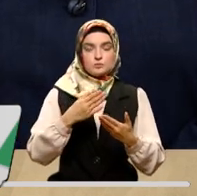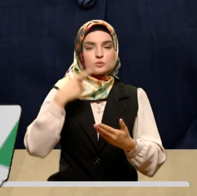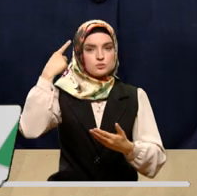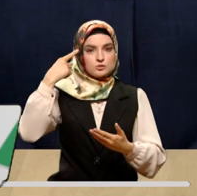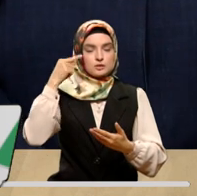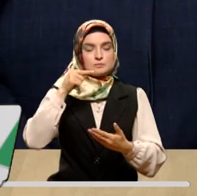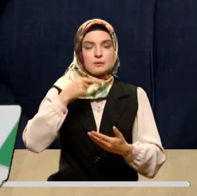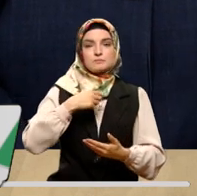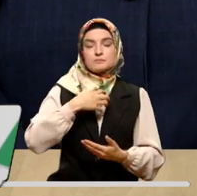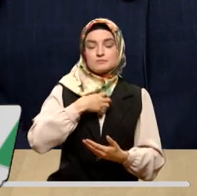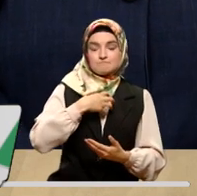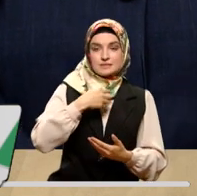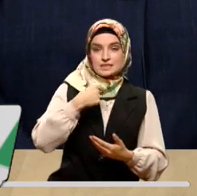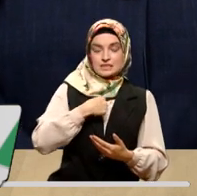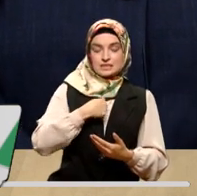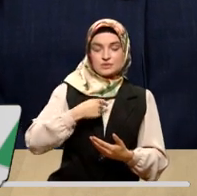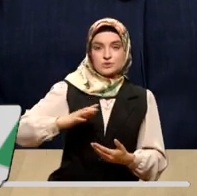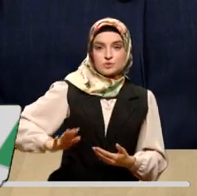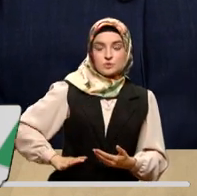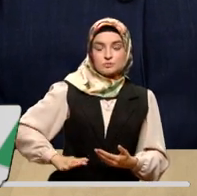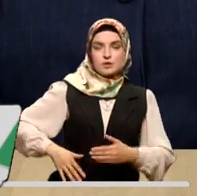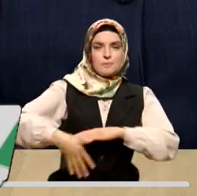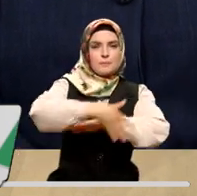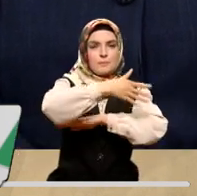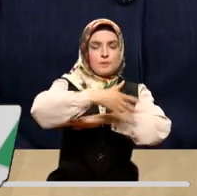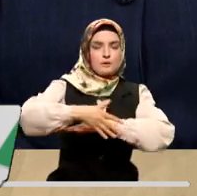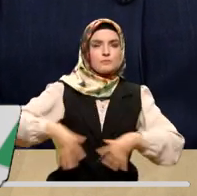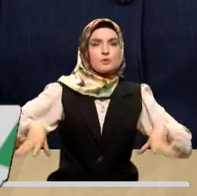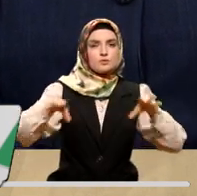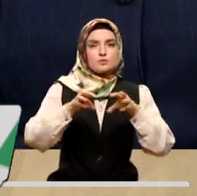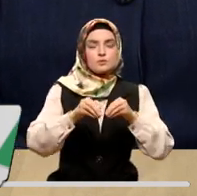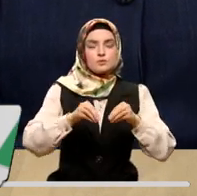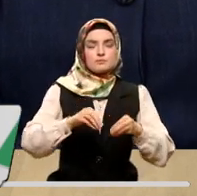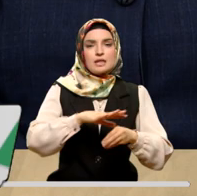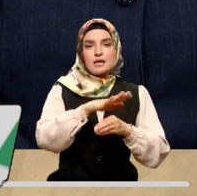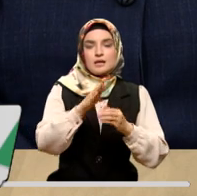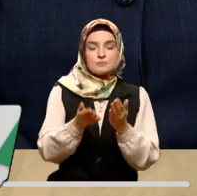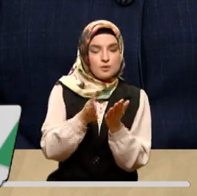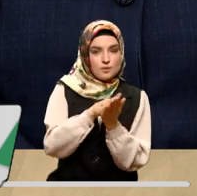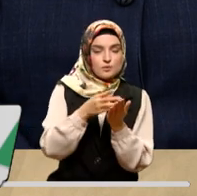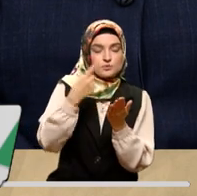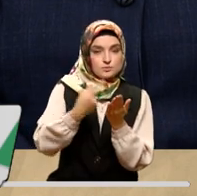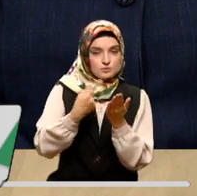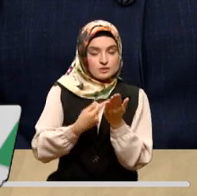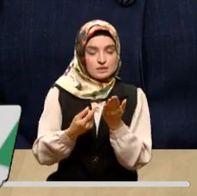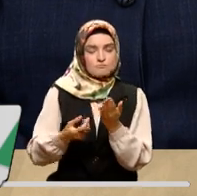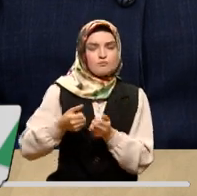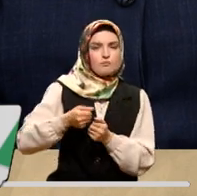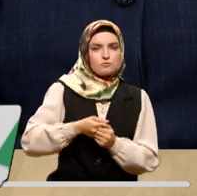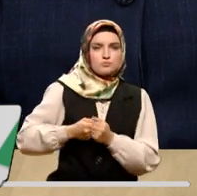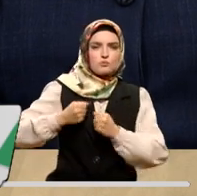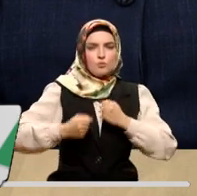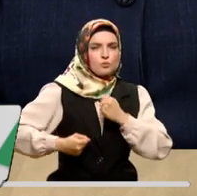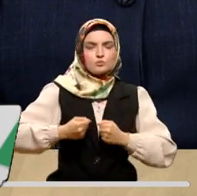benim çocukluğumda mahallede o toplanıp, hiç unutmam, mahallede her birimizin böyle elimize o cüzleri alıp, Kur'an-ı Kerimlerini alıp koşa koşa 3-5